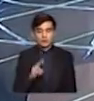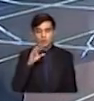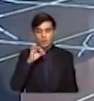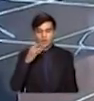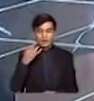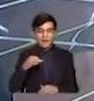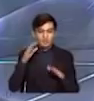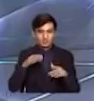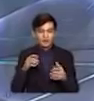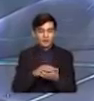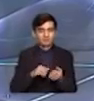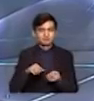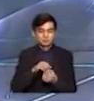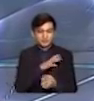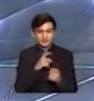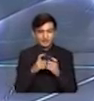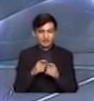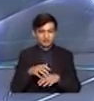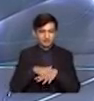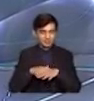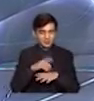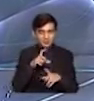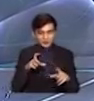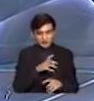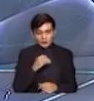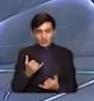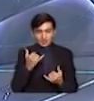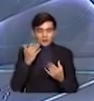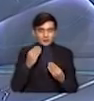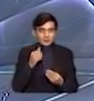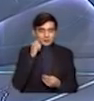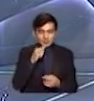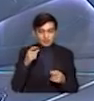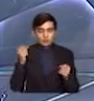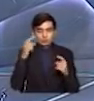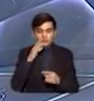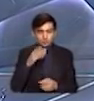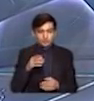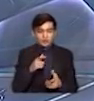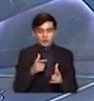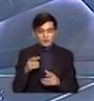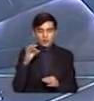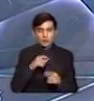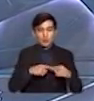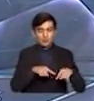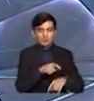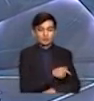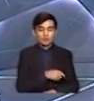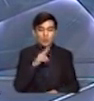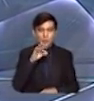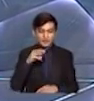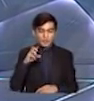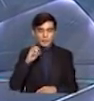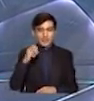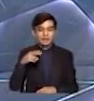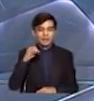Қордайдағы қақтығыстың салдарынан қанша шығын келгені бүгін ертең белгілі болмақ. Қайғылы жағдайдан кейін құрылған үкіметтік комиссияның төрағасы Бердібек Сапарбаев